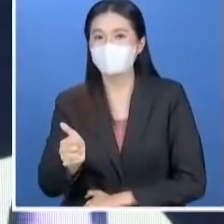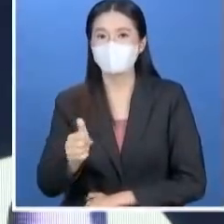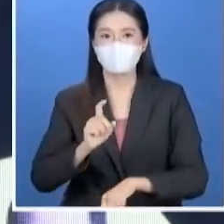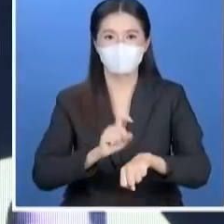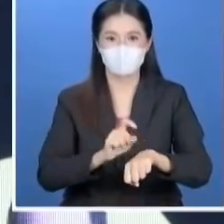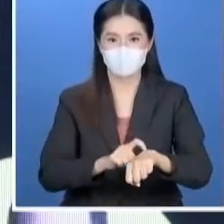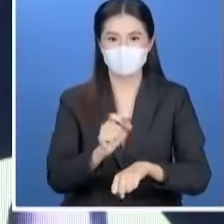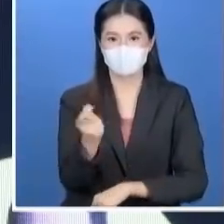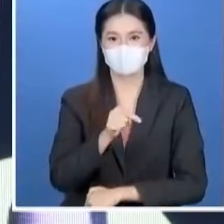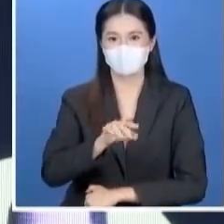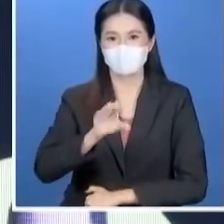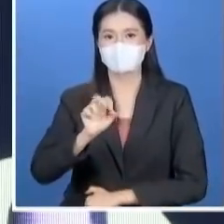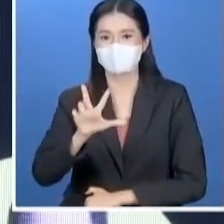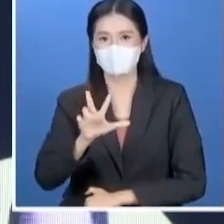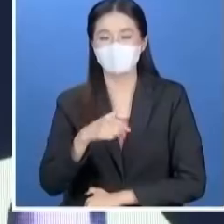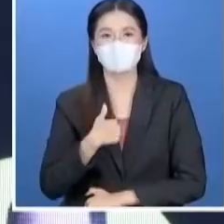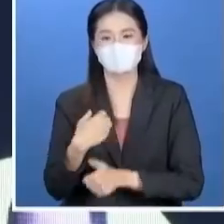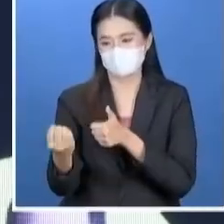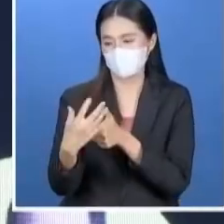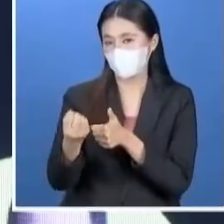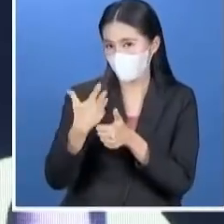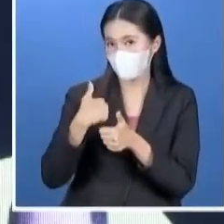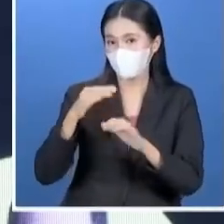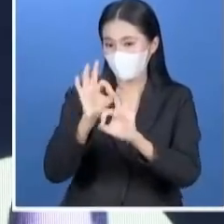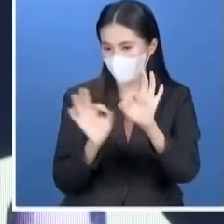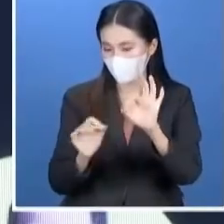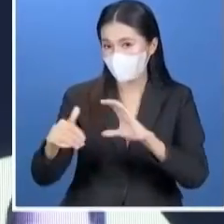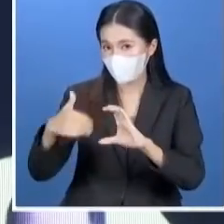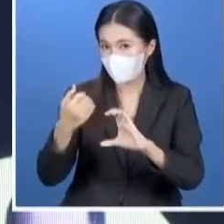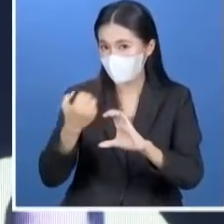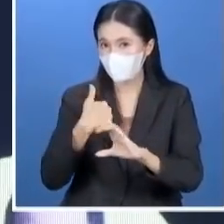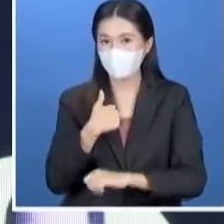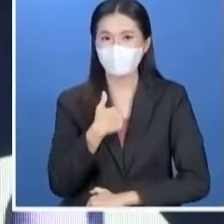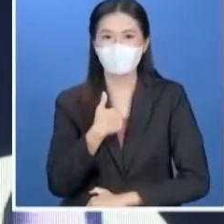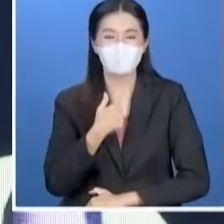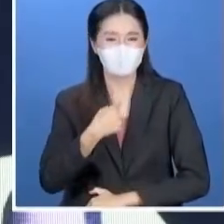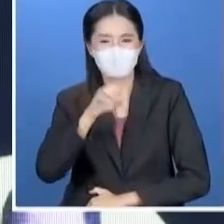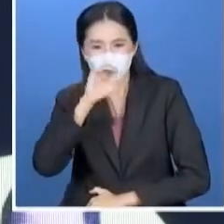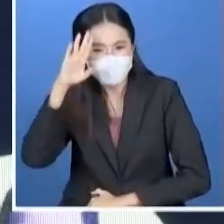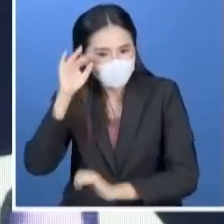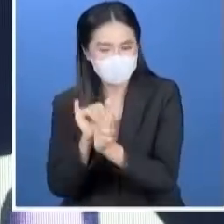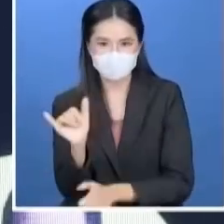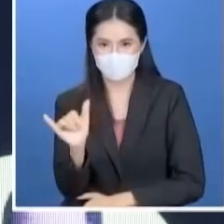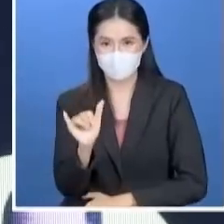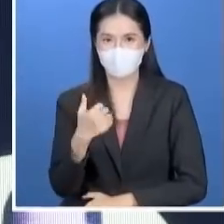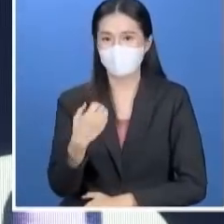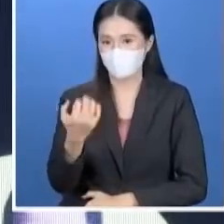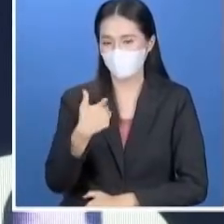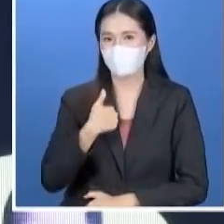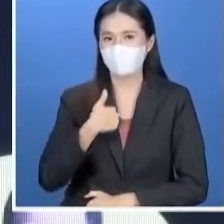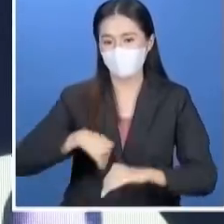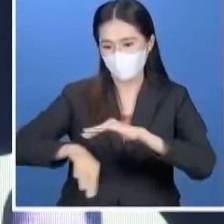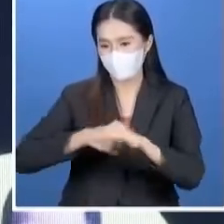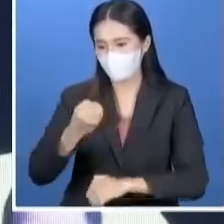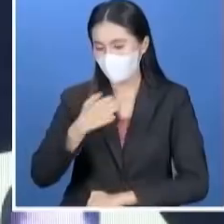ลา 01:53 นาทีผู้แนะนำคนหนึ่งได้ส่งข้อความมาให้โรเบิร์ตบอกว่าอย่าเพิ่งเข้าไปให้การกับตำรวจโดยอ้างว่าต้องมาให้